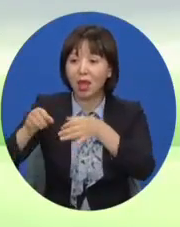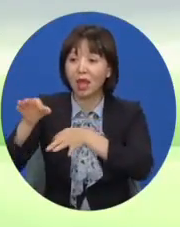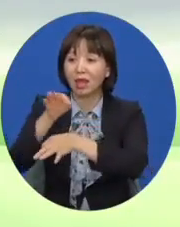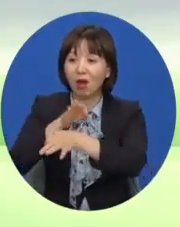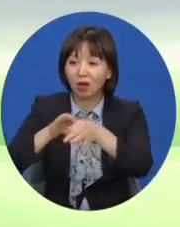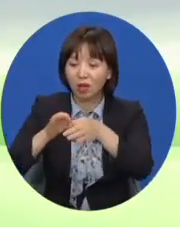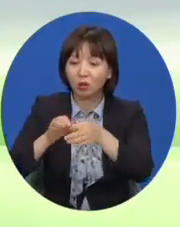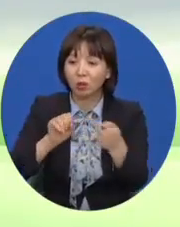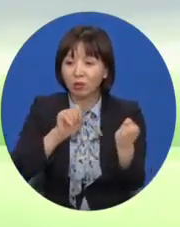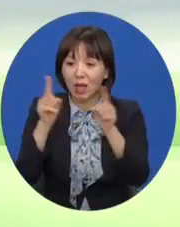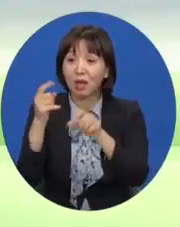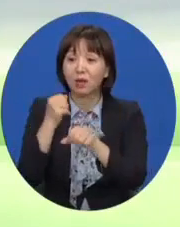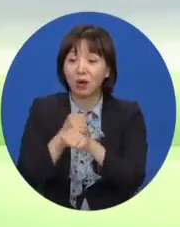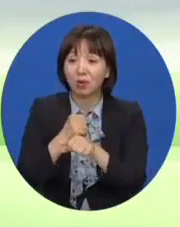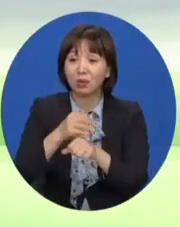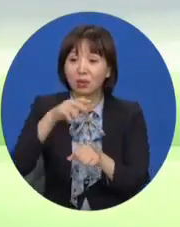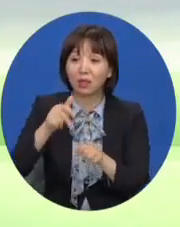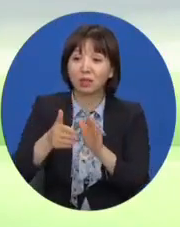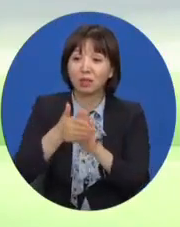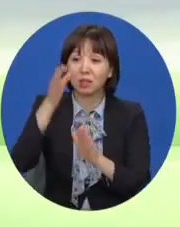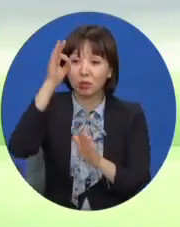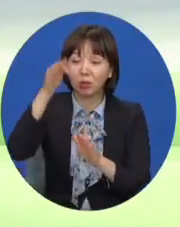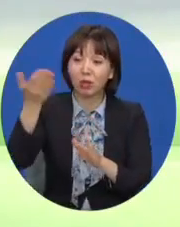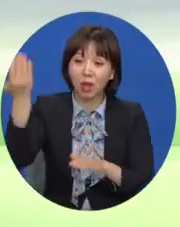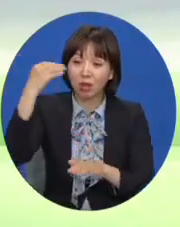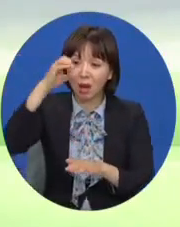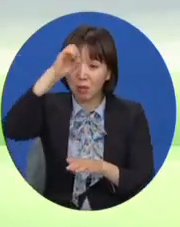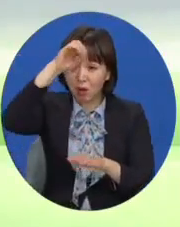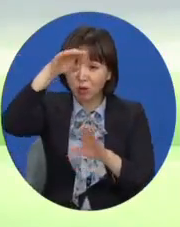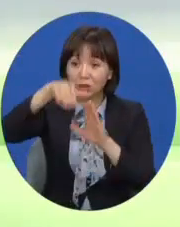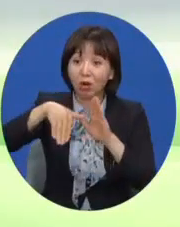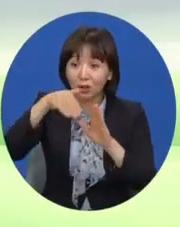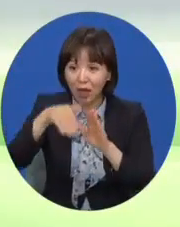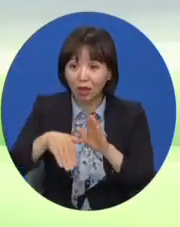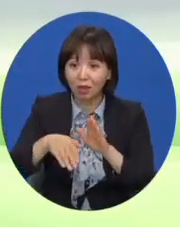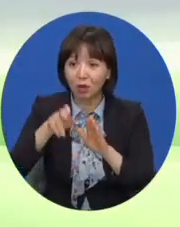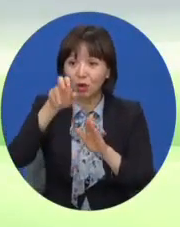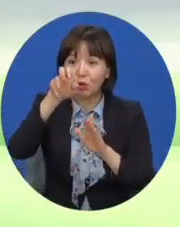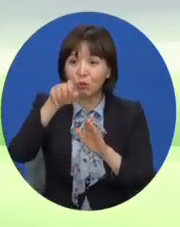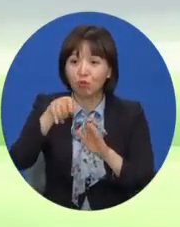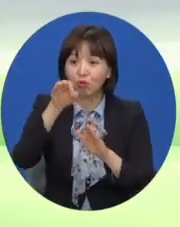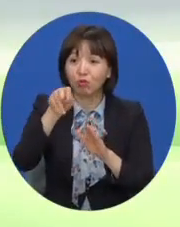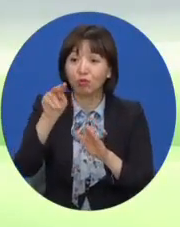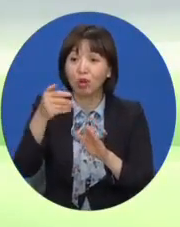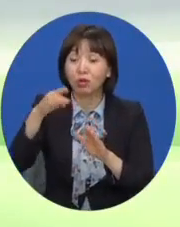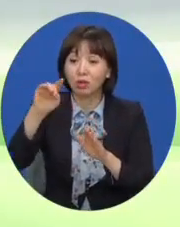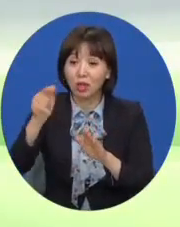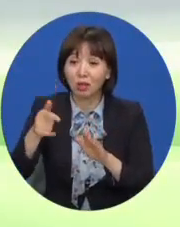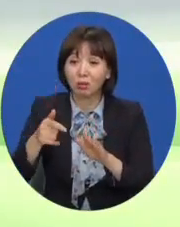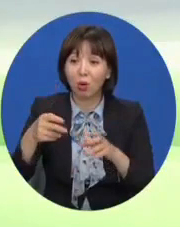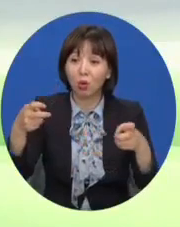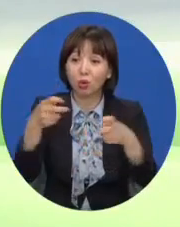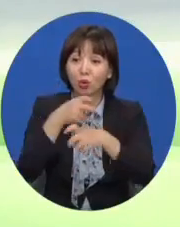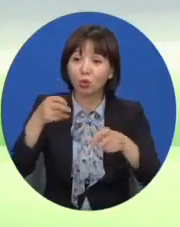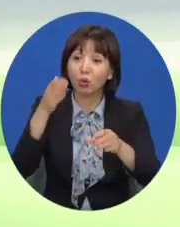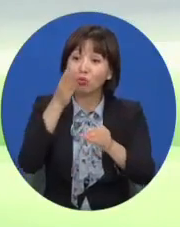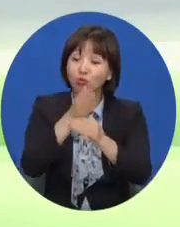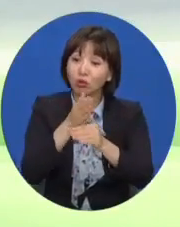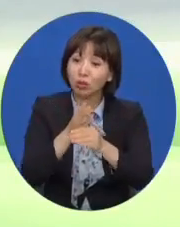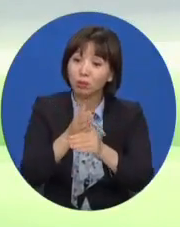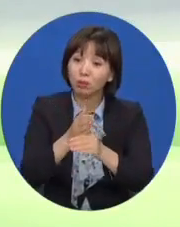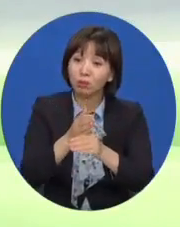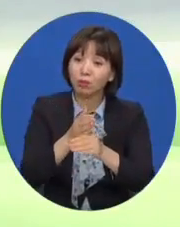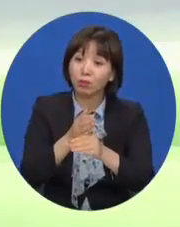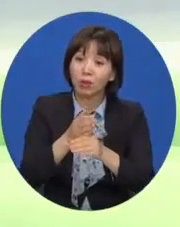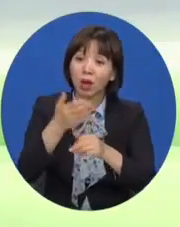우리 제천시에 요즘에 보면은 옛날 석탄 산업 또 무연탄 또 교통 중심에 한 30년 전에는 그 당시에는